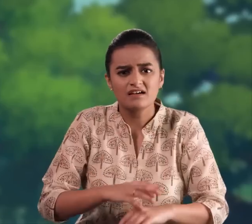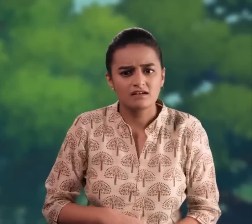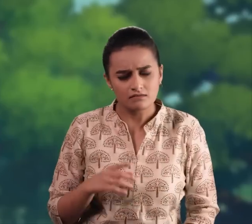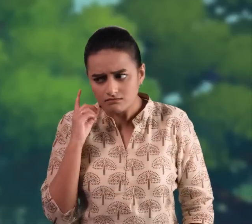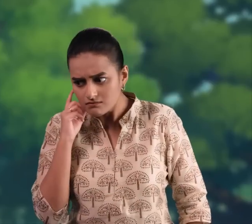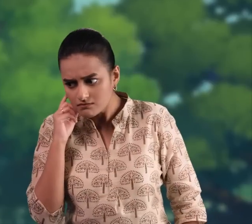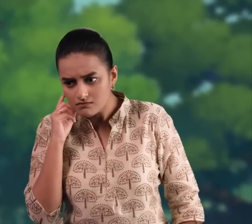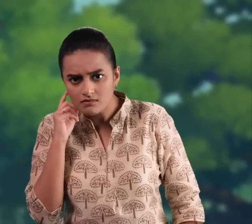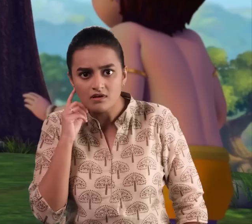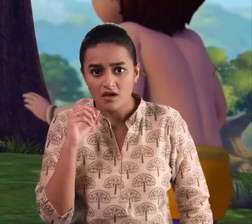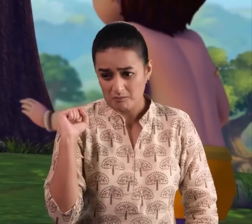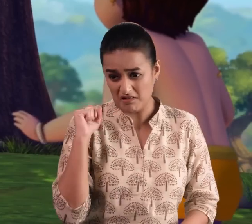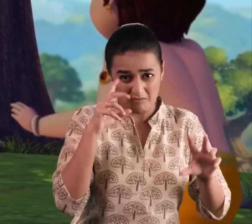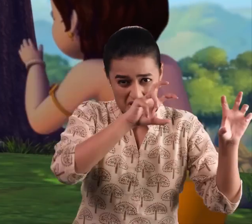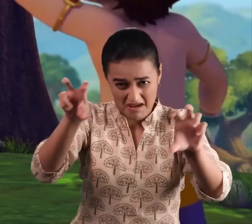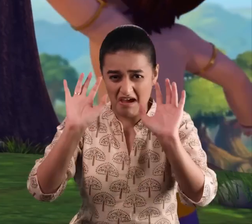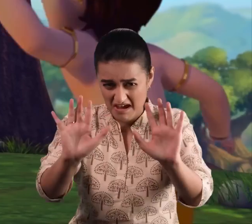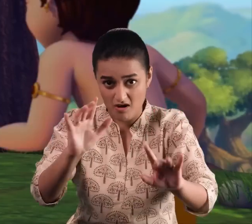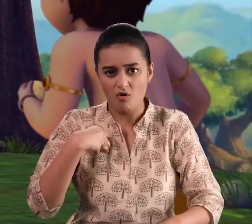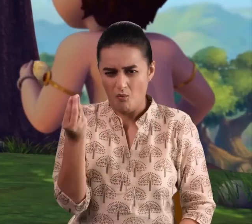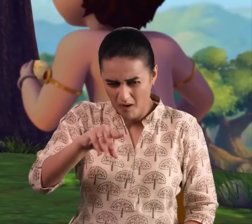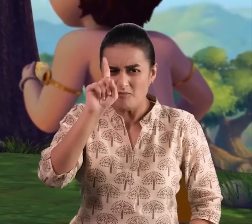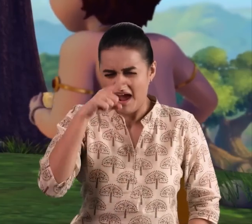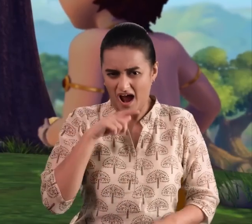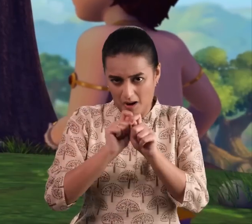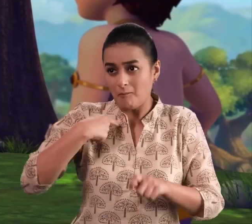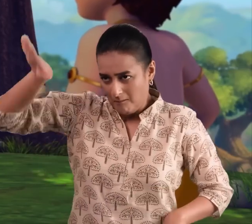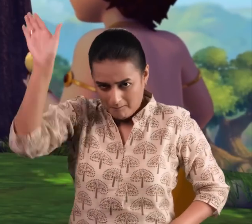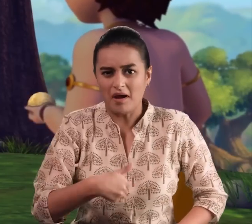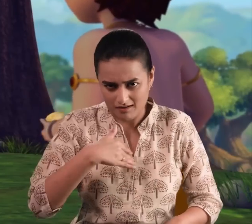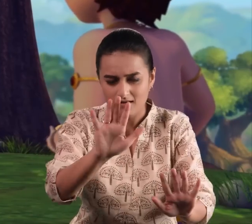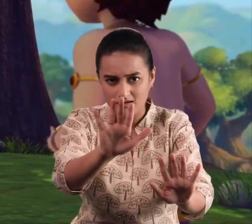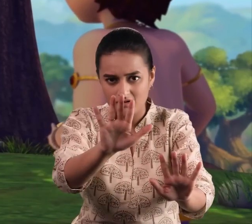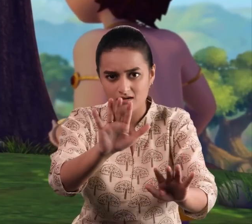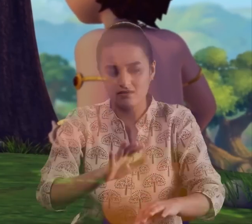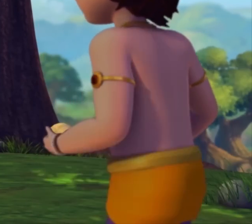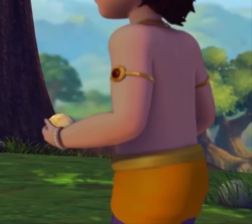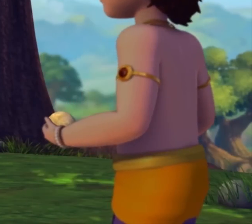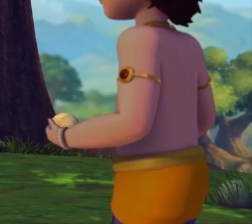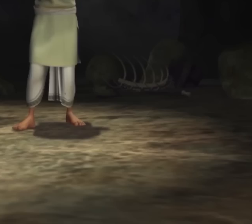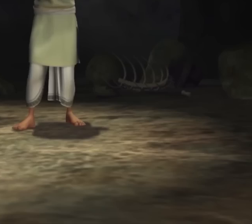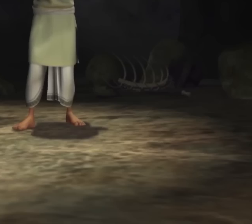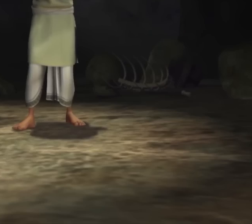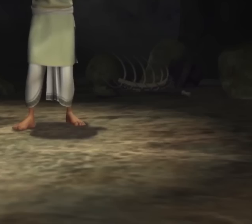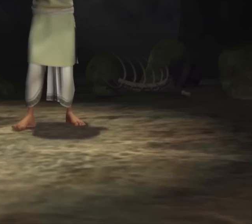नहीं। इन सब का ध्यान रखो बलराम, मैं जल्दी से एक और काम पूरा करके आता हूँ।